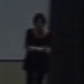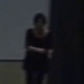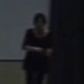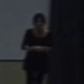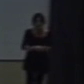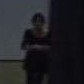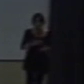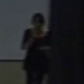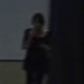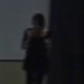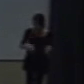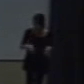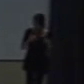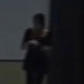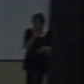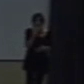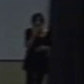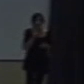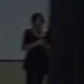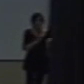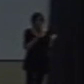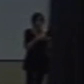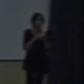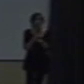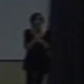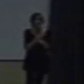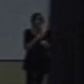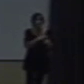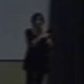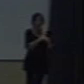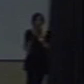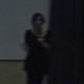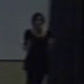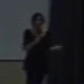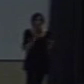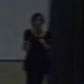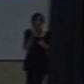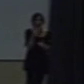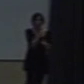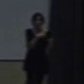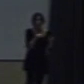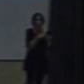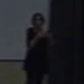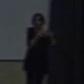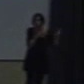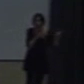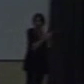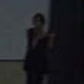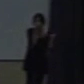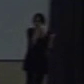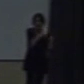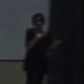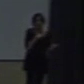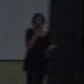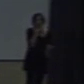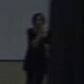polítics dels dos partits per trobar, doncs, això, coses, algun insult que poden dir els negres, els gais, els religiosos, els jueus, qualsevol